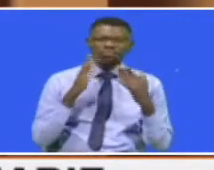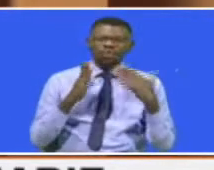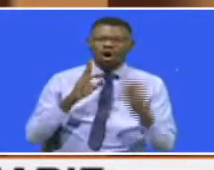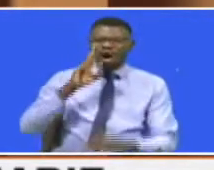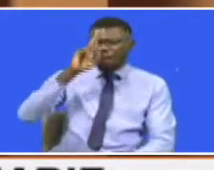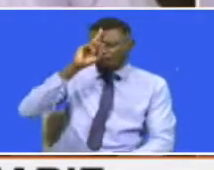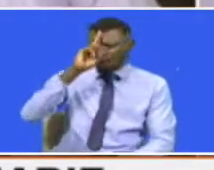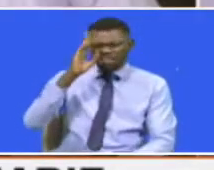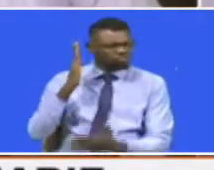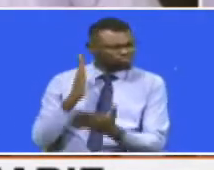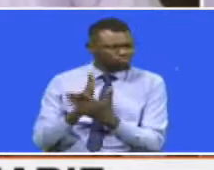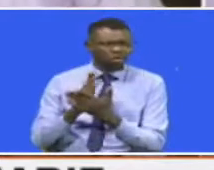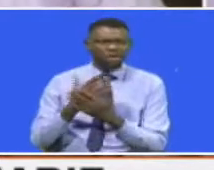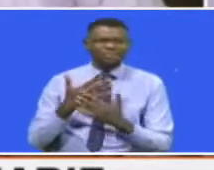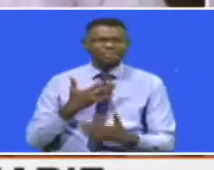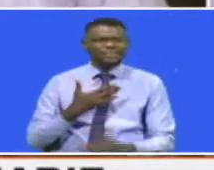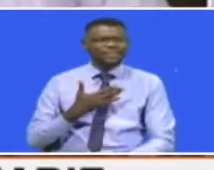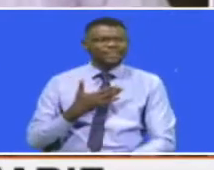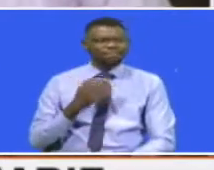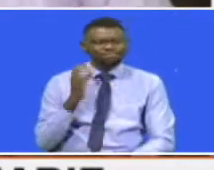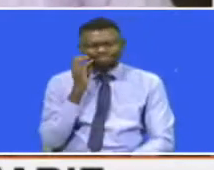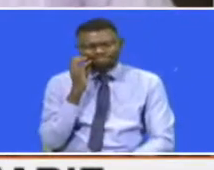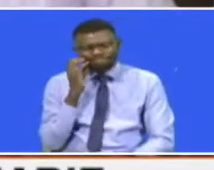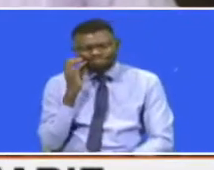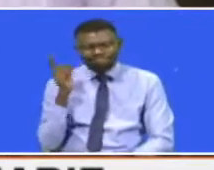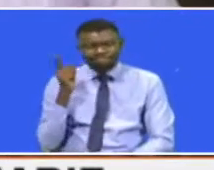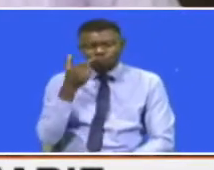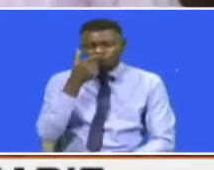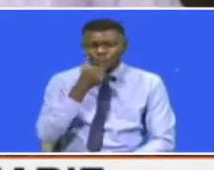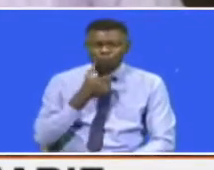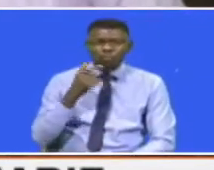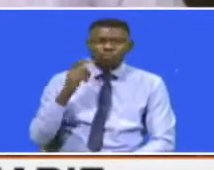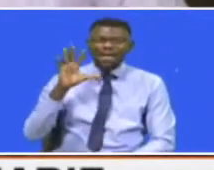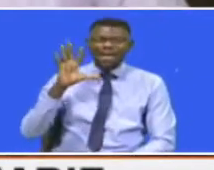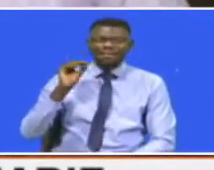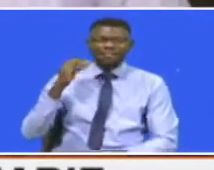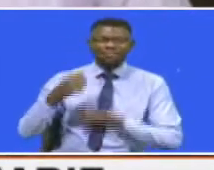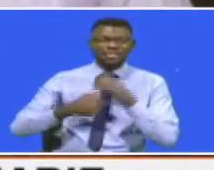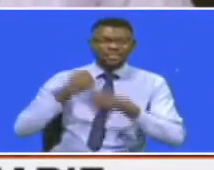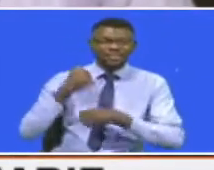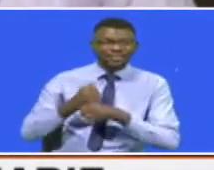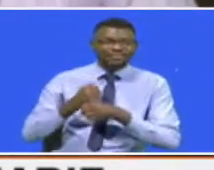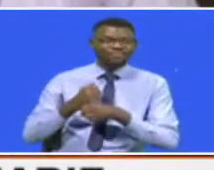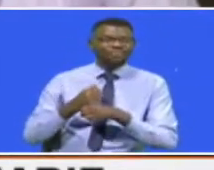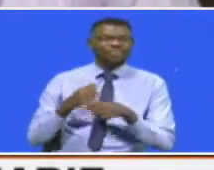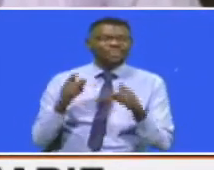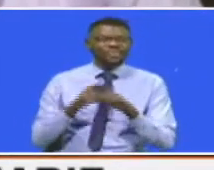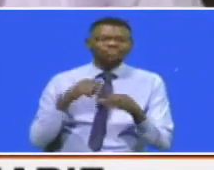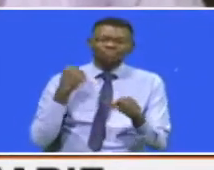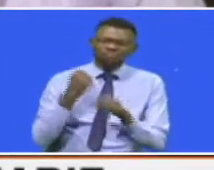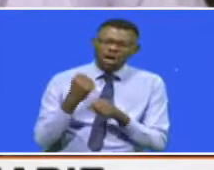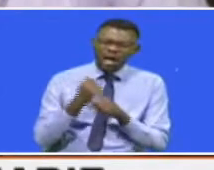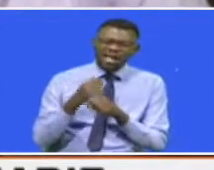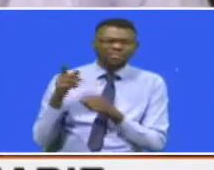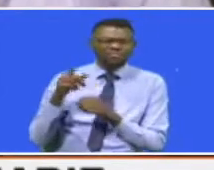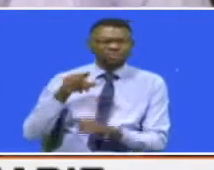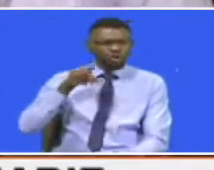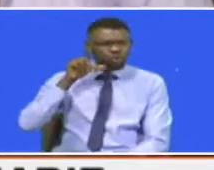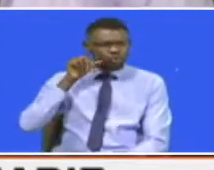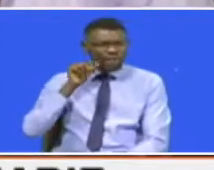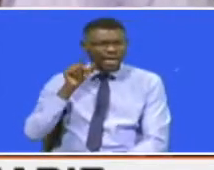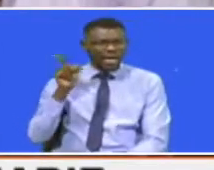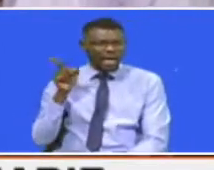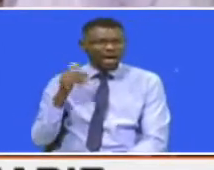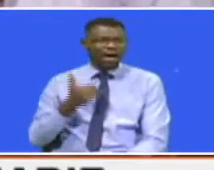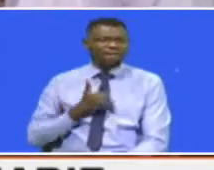na kifo chake. Mwanahabari huyo mwenye umri wa miaka 50 na wafuasi takriban milioni 2 kwenye mtandao wa Twitter alipigwa